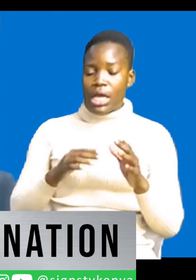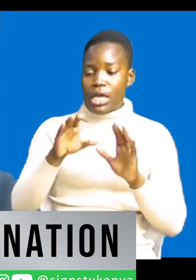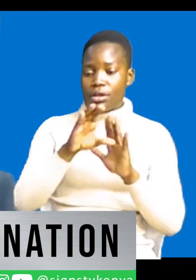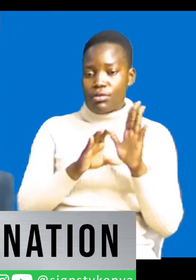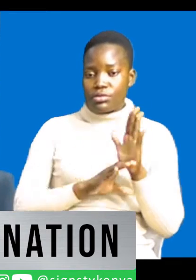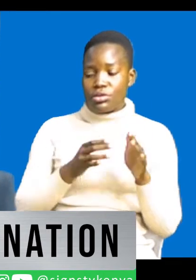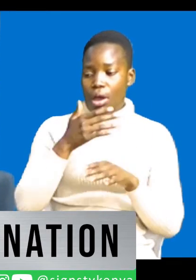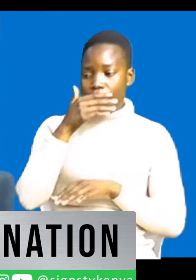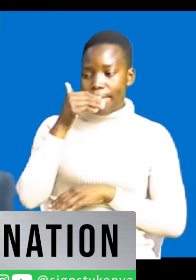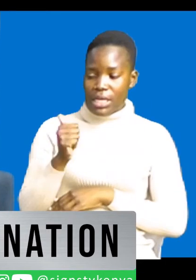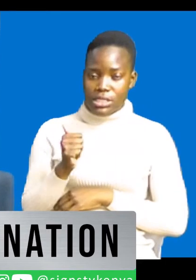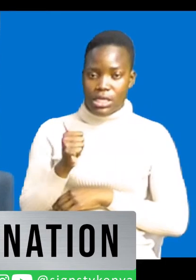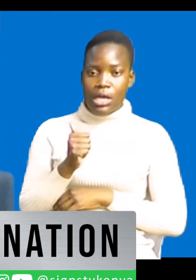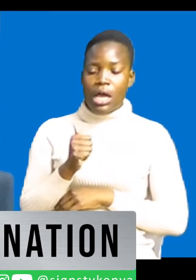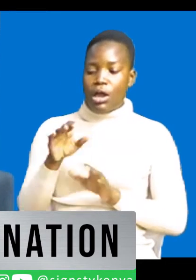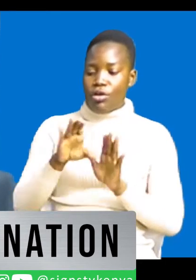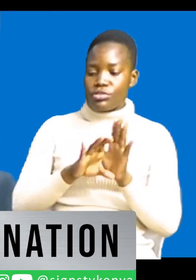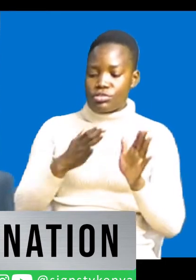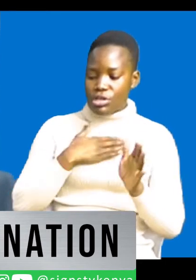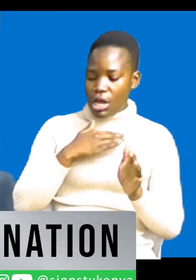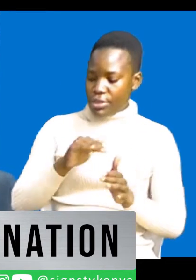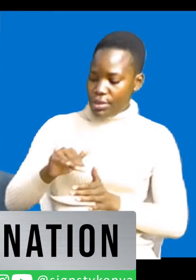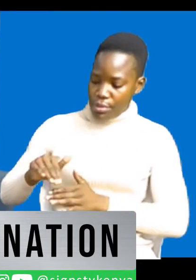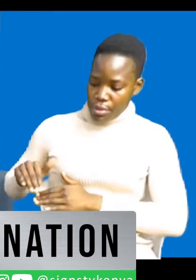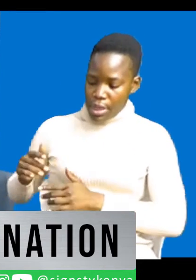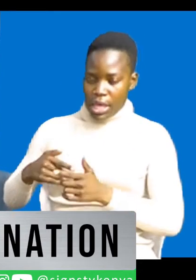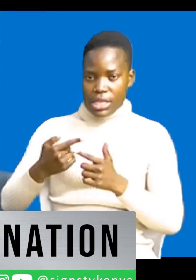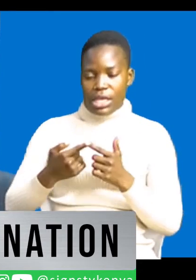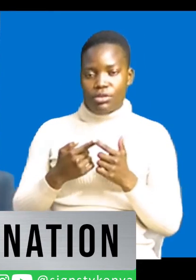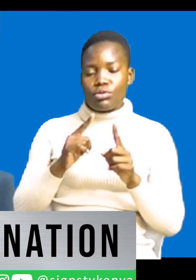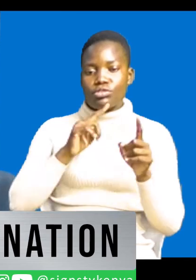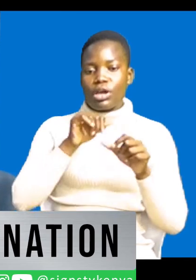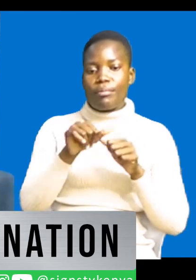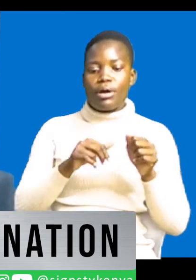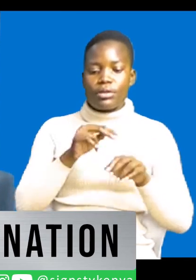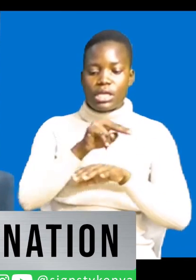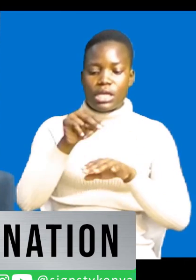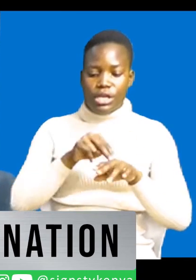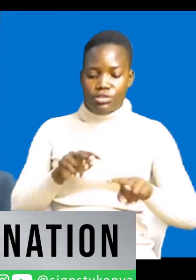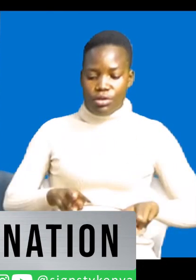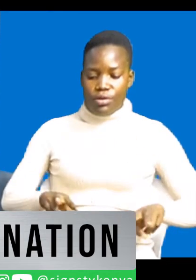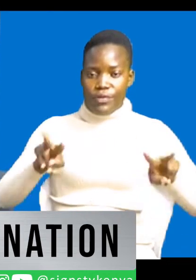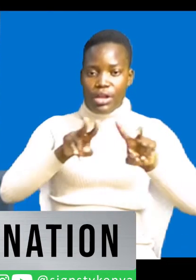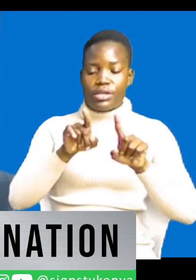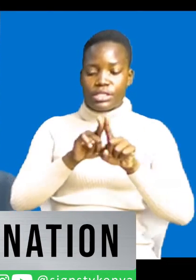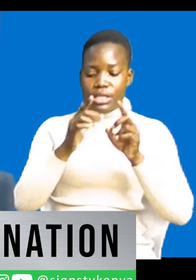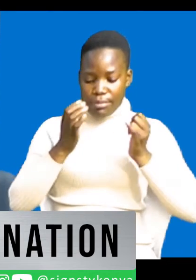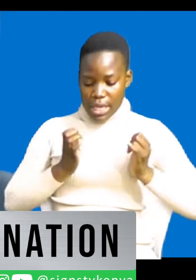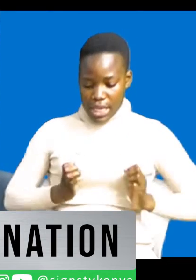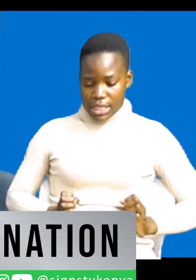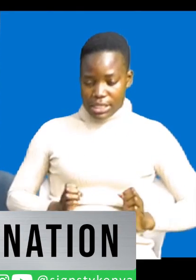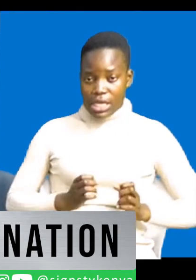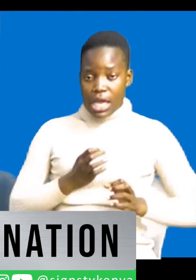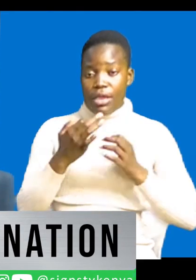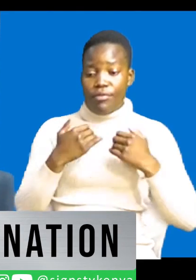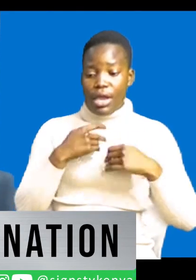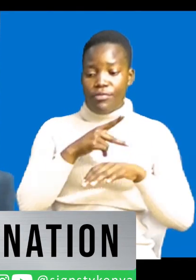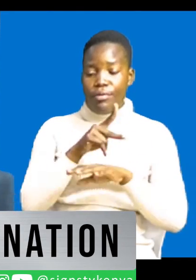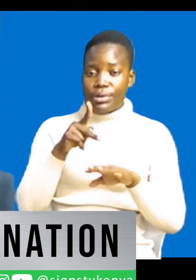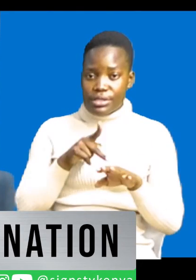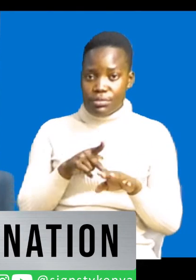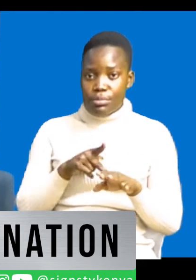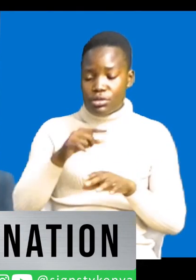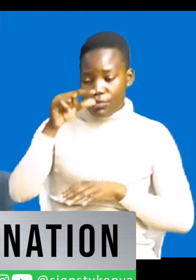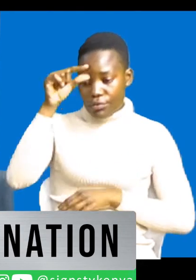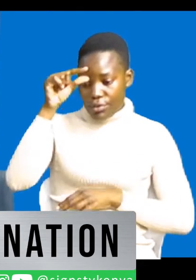hata afadhali tuweke zingine kwanza kando to deal na mambo ya national values, ethics. Tukiweka national values na tuweke principles of governance